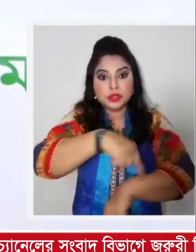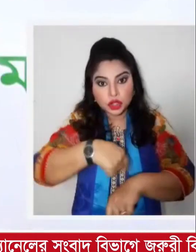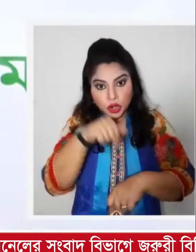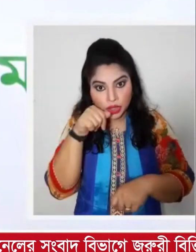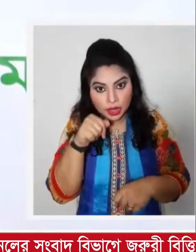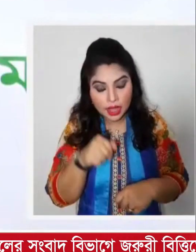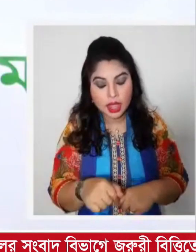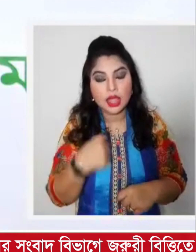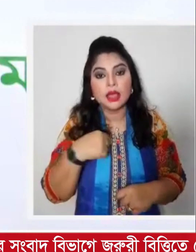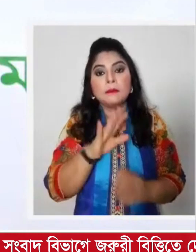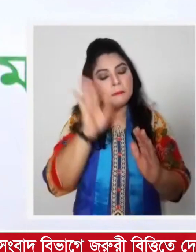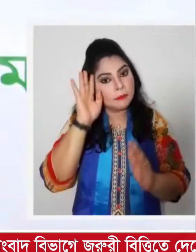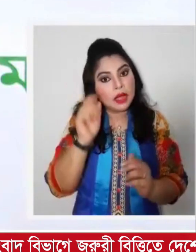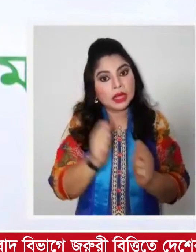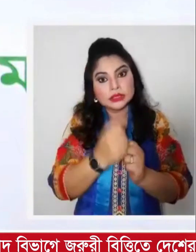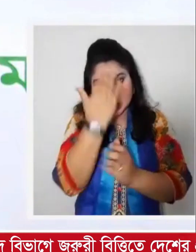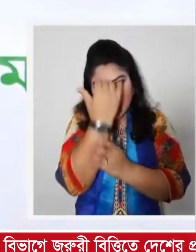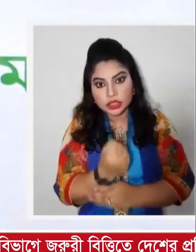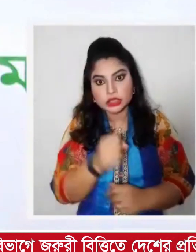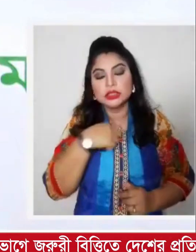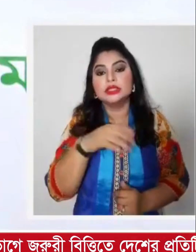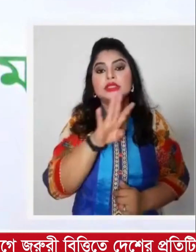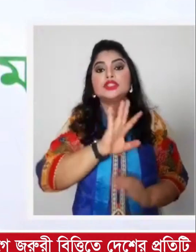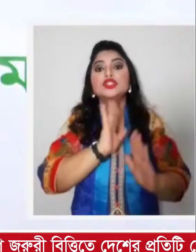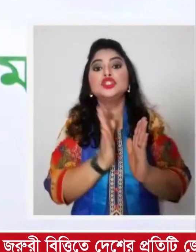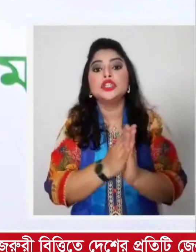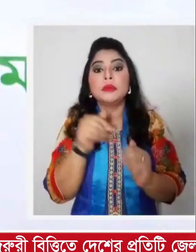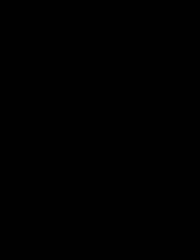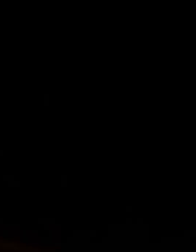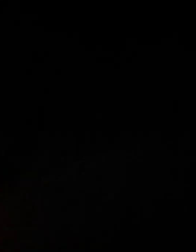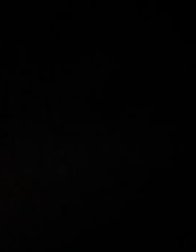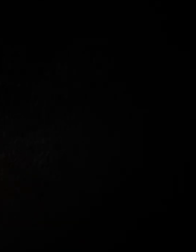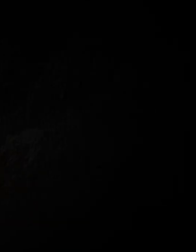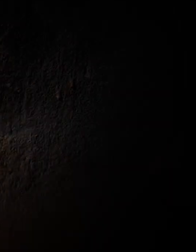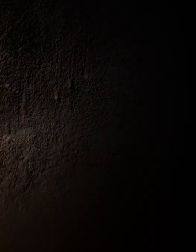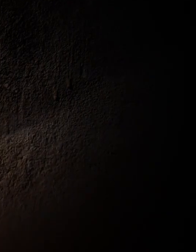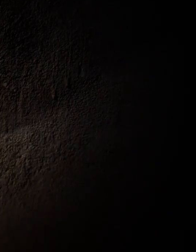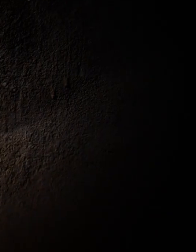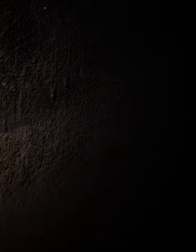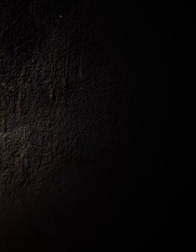৫৭৮ জন। এ নিয়ে সর্বমোট ১৭৮২৭ জন সুস্থ হয়েছেন।